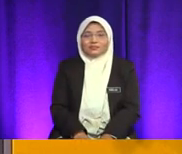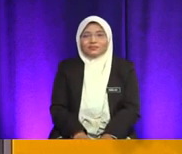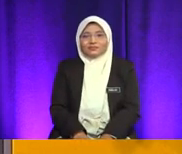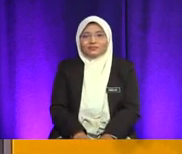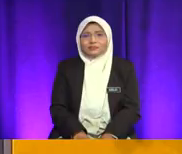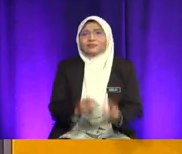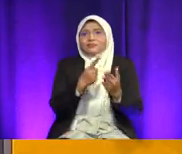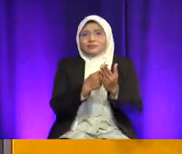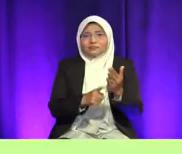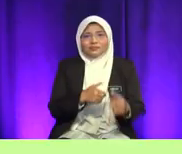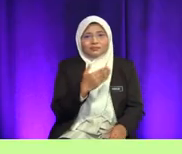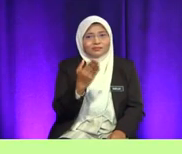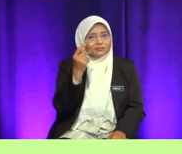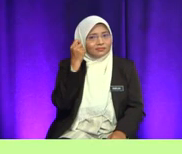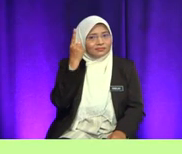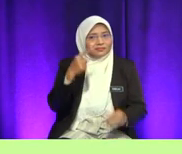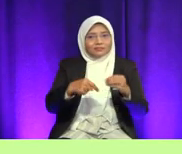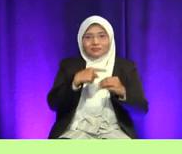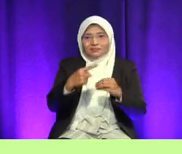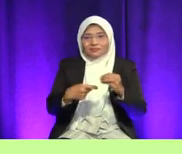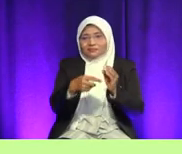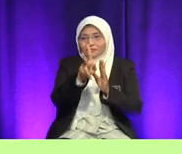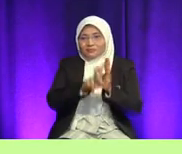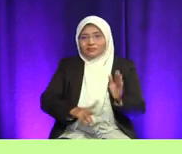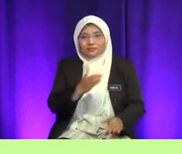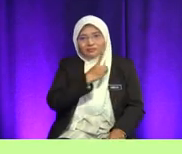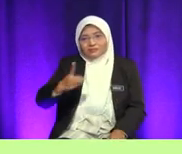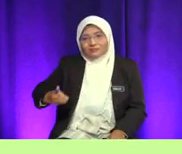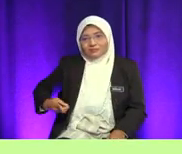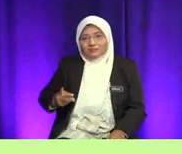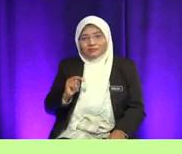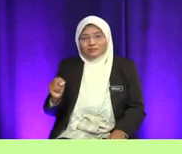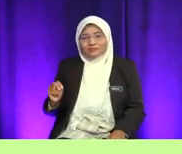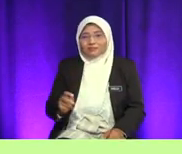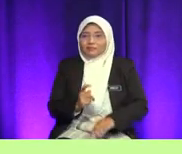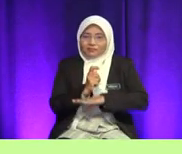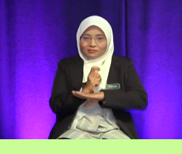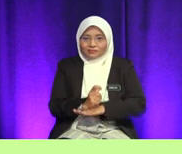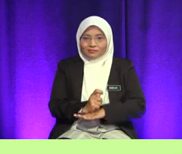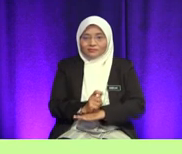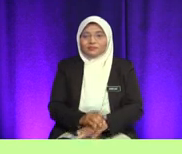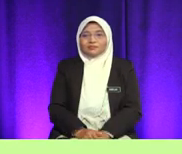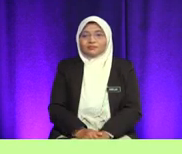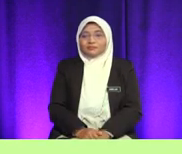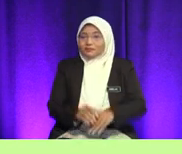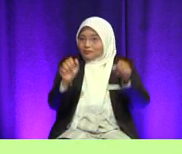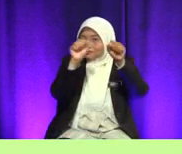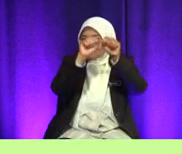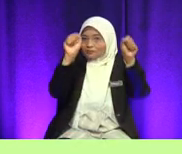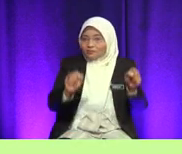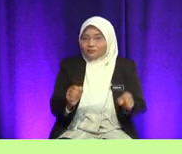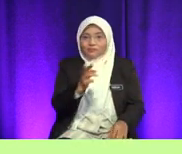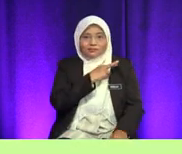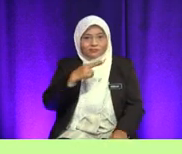apakah yang Anda paham berkaitan kedaulatan tradisional kedaulatan tradisional ialah sistem Brazil